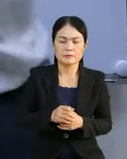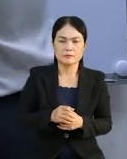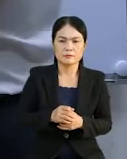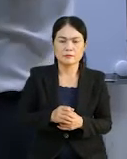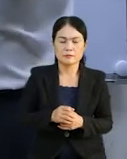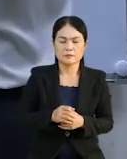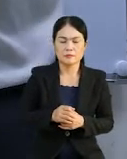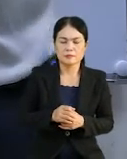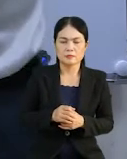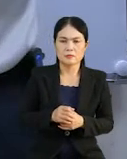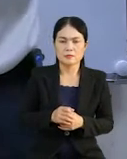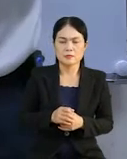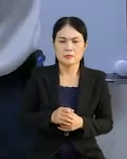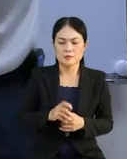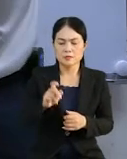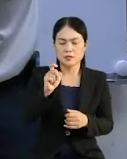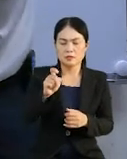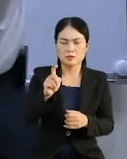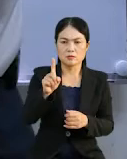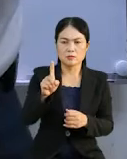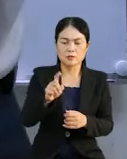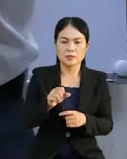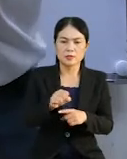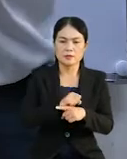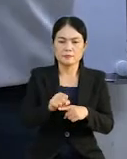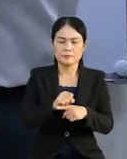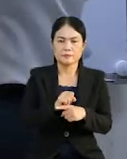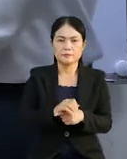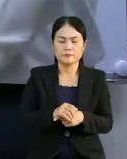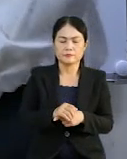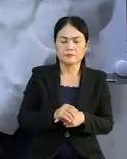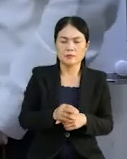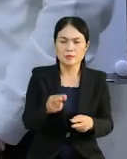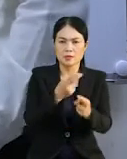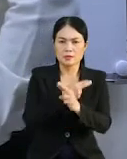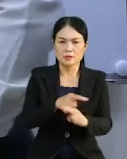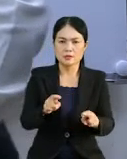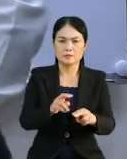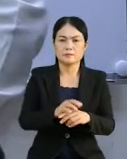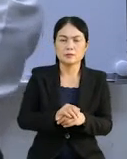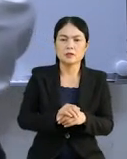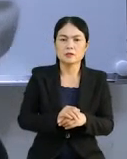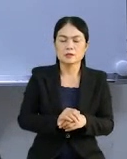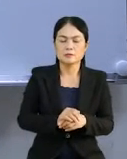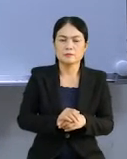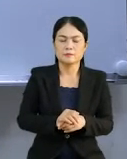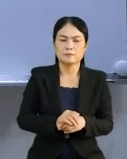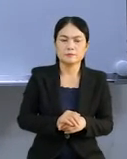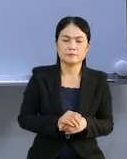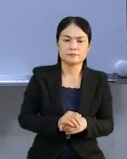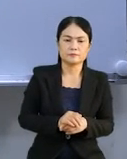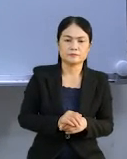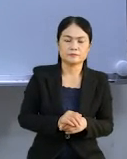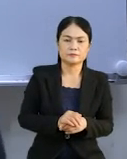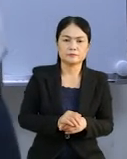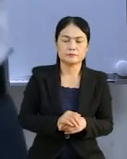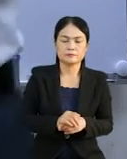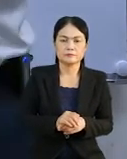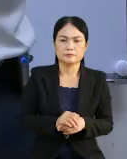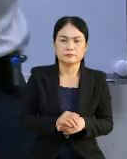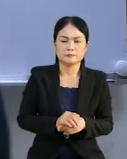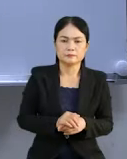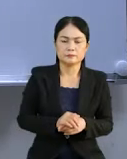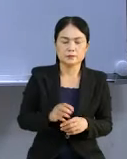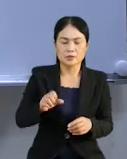chẳng dương nâng thơ lùm hạt cơ mùi tiết chẳng tìm là con á sắm ăn hai nữ đã chân luôn được bọc